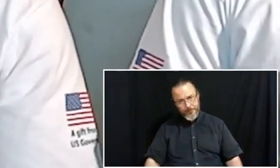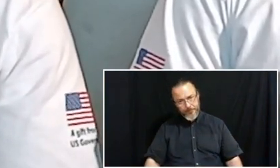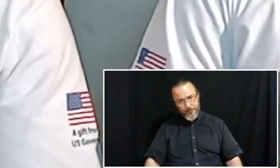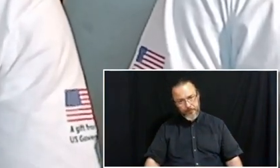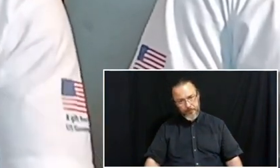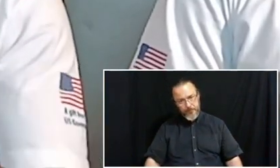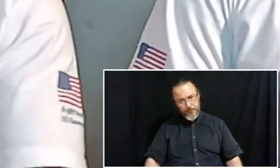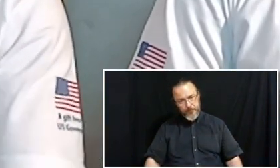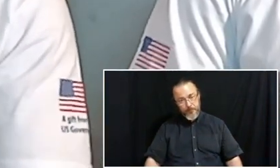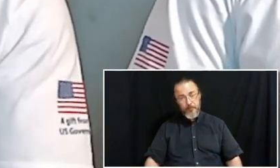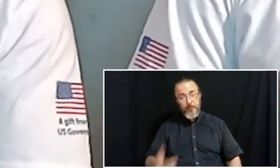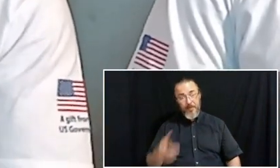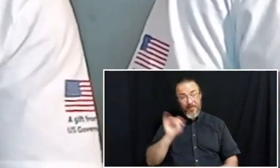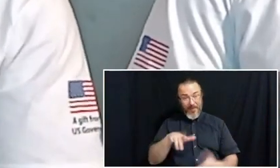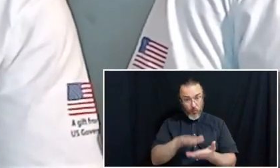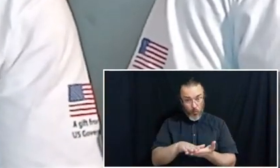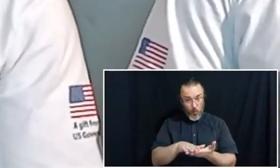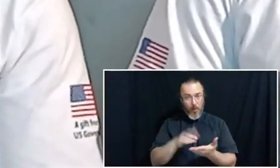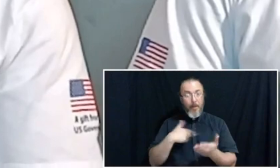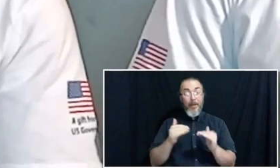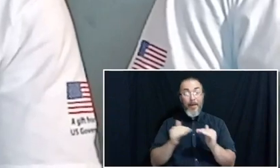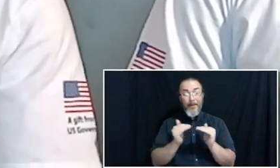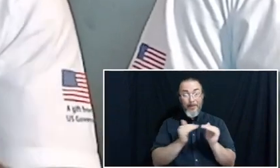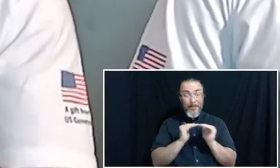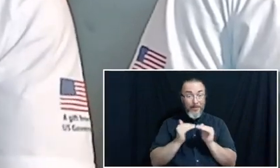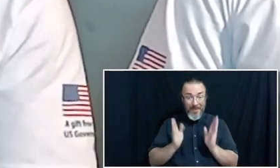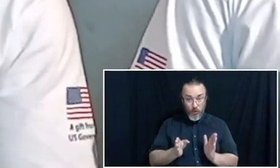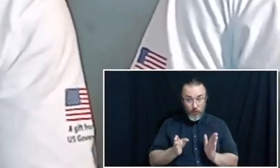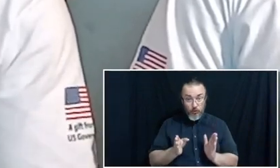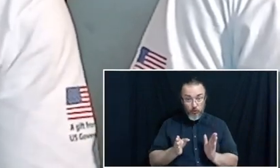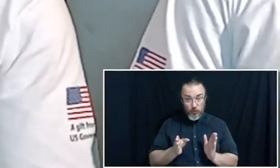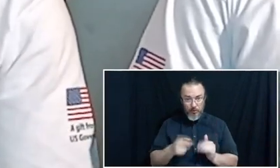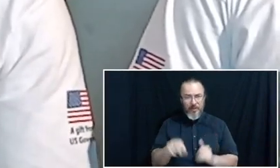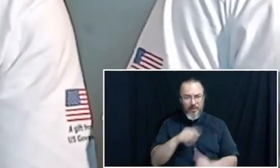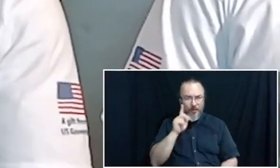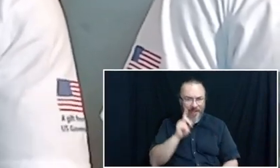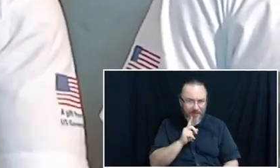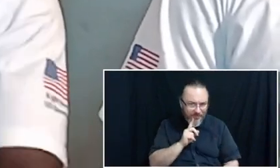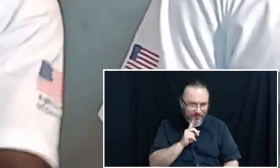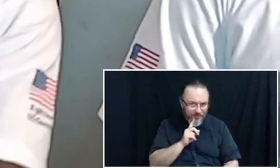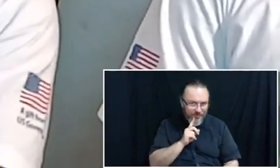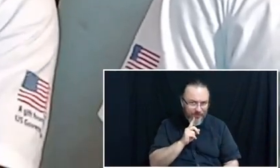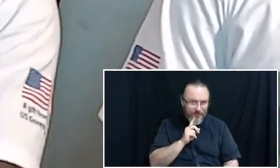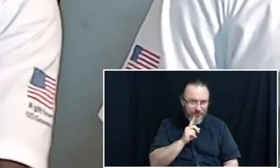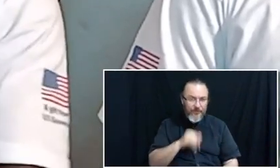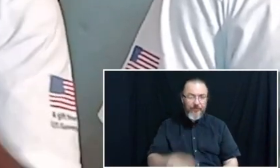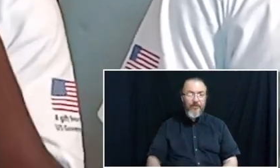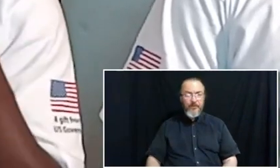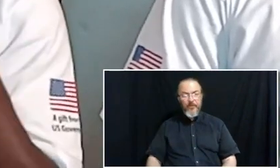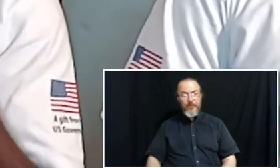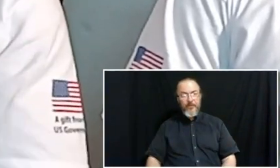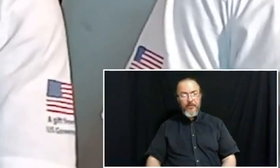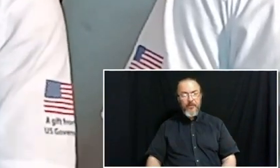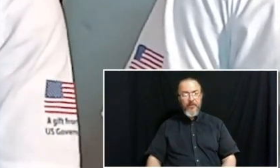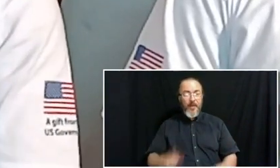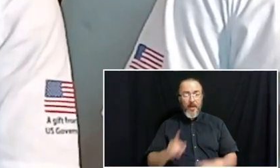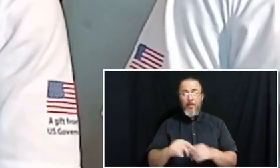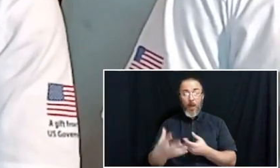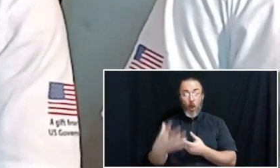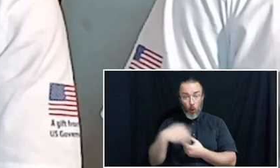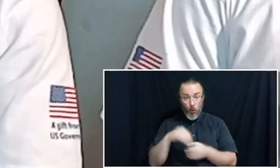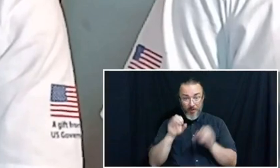étaient dans la même situation que moi. Mais l'éducation inclusive encourage l'interaction et l'acceptation.